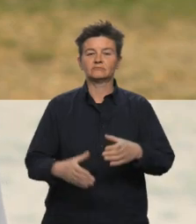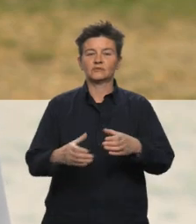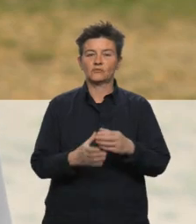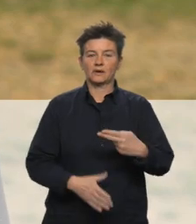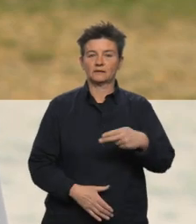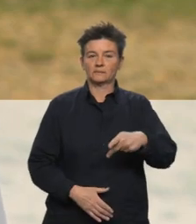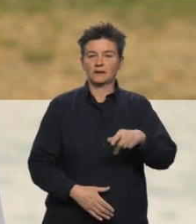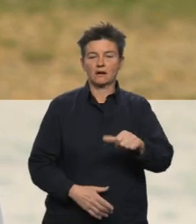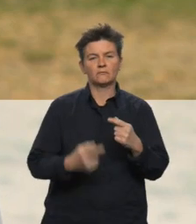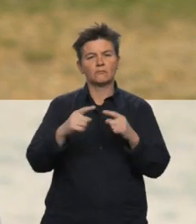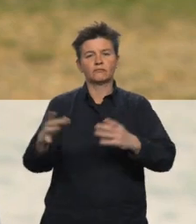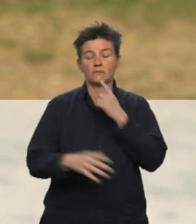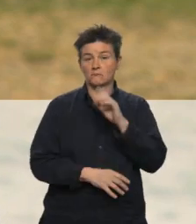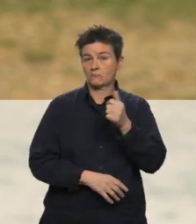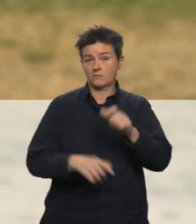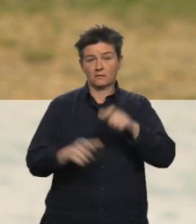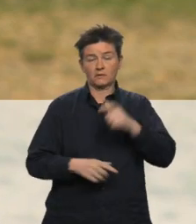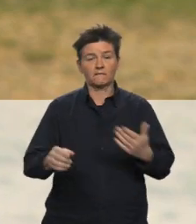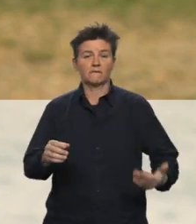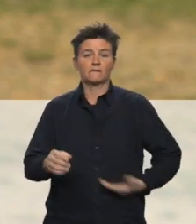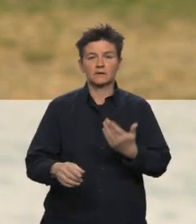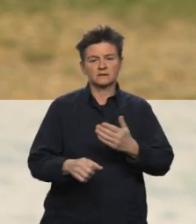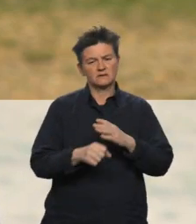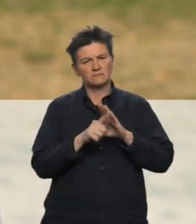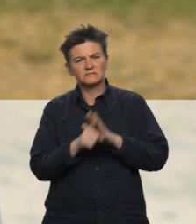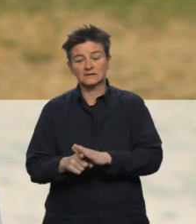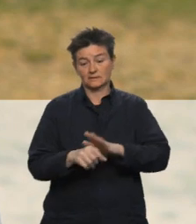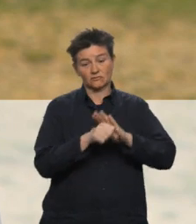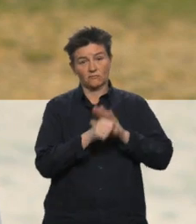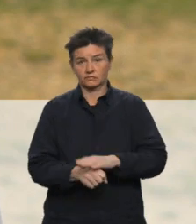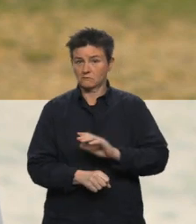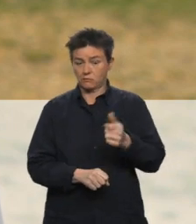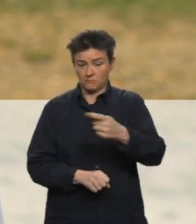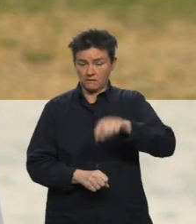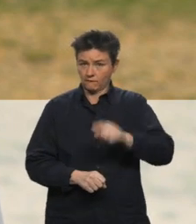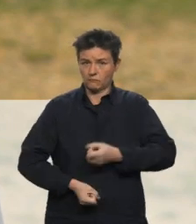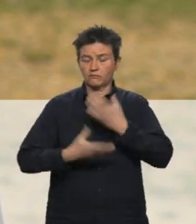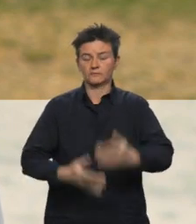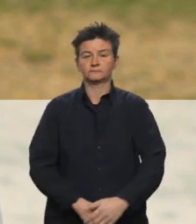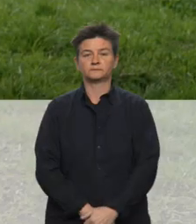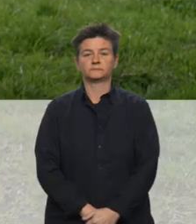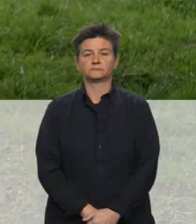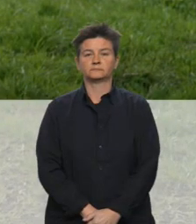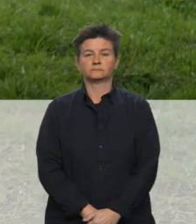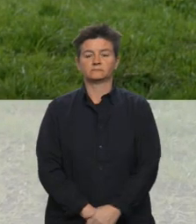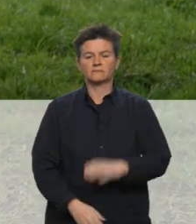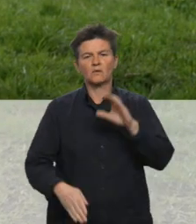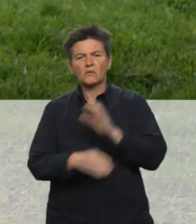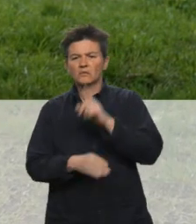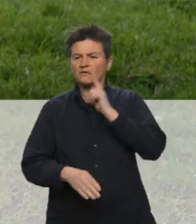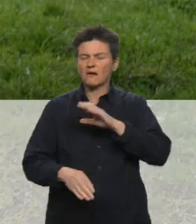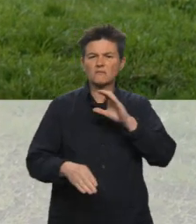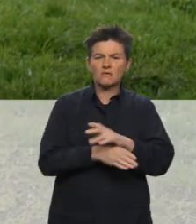Au NPA, nous défendons que ce sont les premières personnes touchées par les discriminations et les oppressions qui doivent prendre la parole.